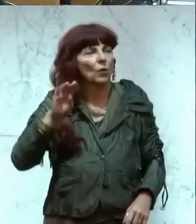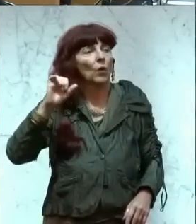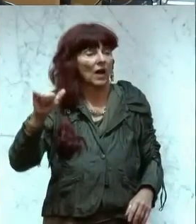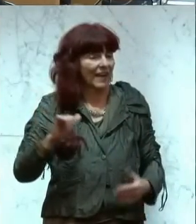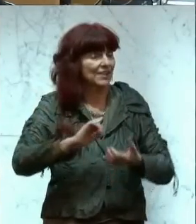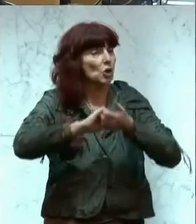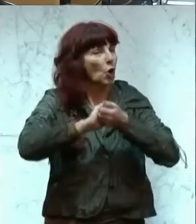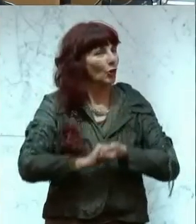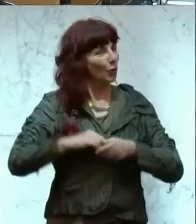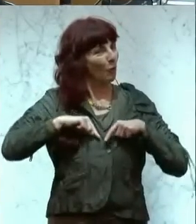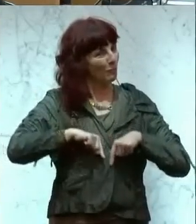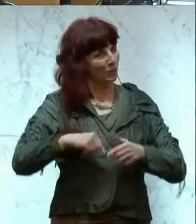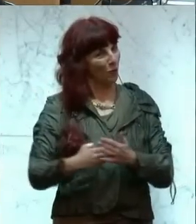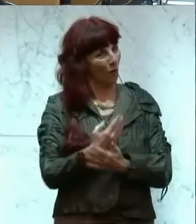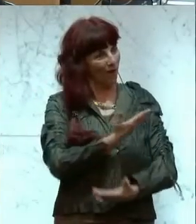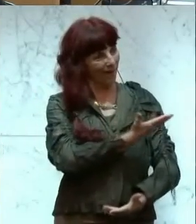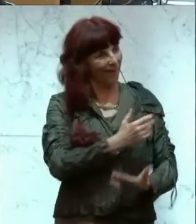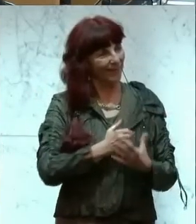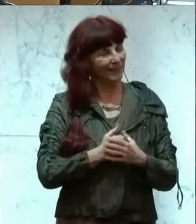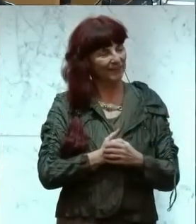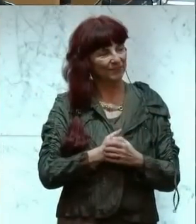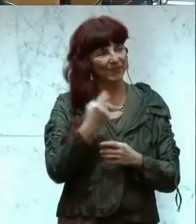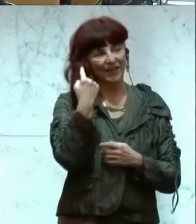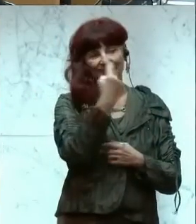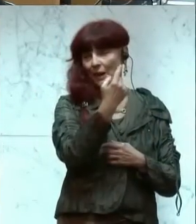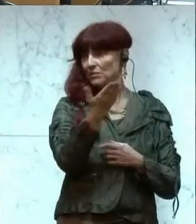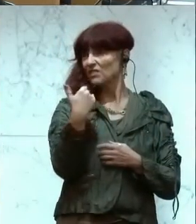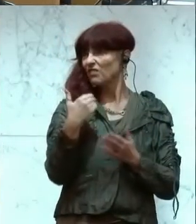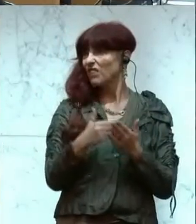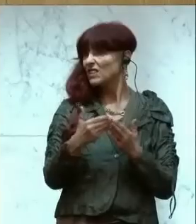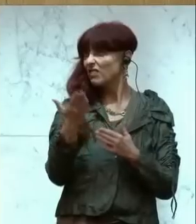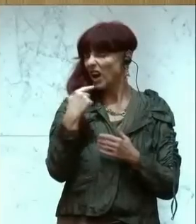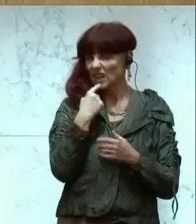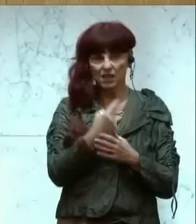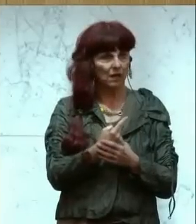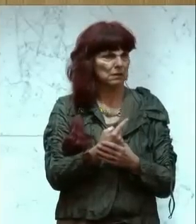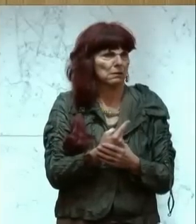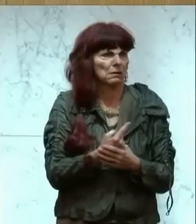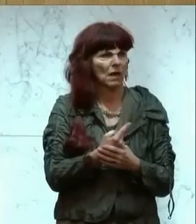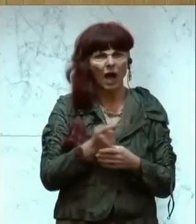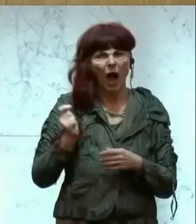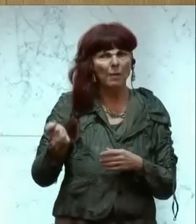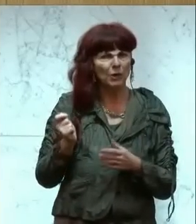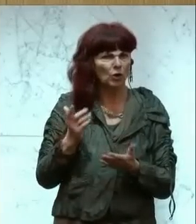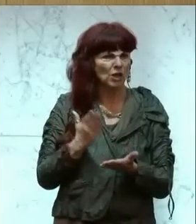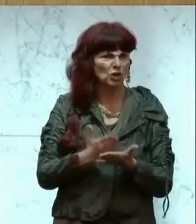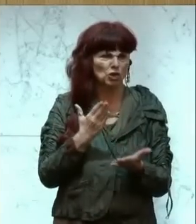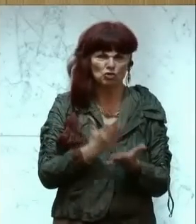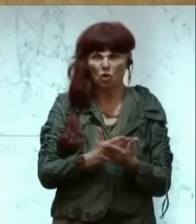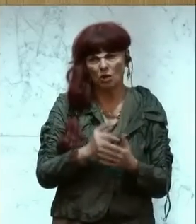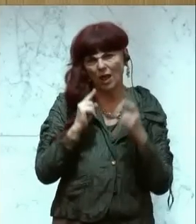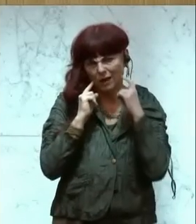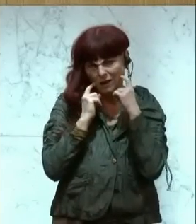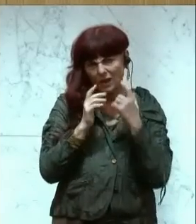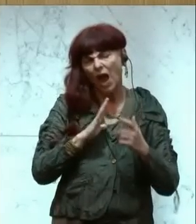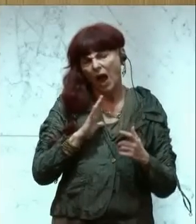sagen, jetzt sind Sie der neue Klubobmann. Das, was Sie da jetzt wirklich, es war schon als Abgeordneter lächerlich, als Klubobmann sollten Sie ein bisschen